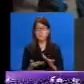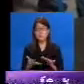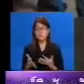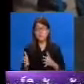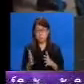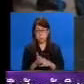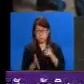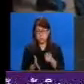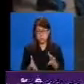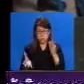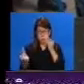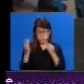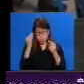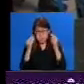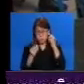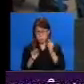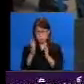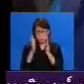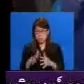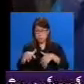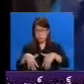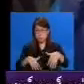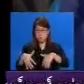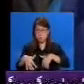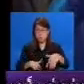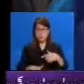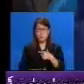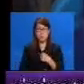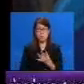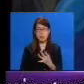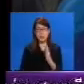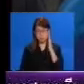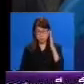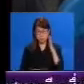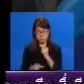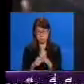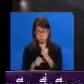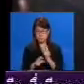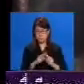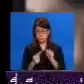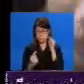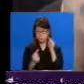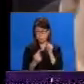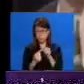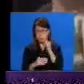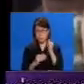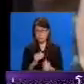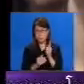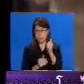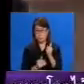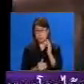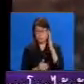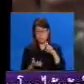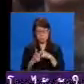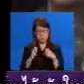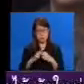จะเรียนรู้จุดอ่อนไหวของคนในพื้นที่เพื่อให้การทำงานสำเร็จตามเป้าหมายหลักที่จะนำไปสู่สันติสุขในพื้นที่